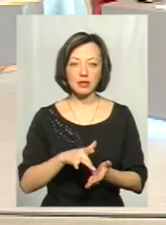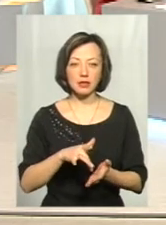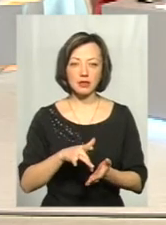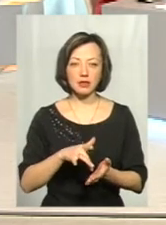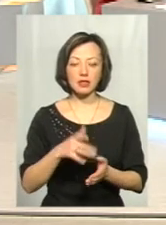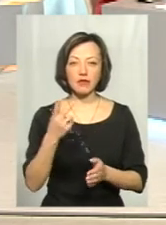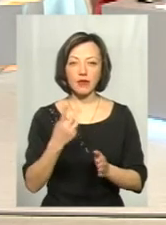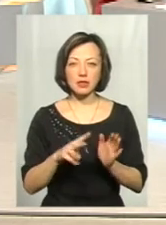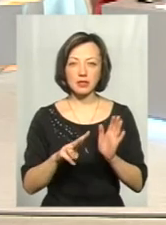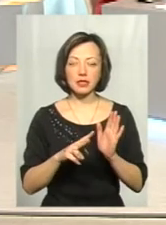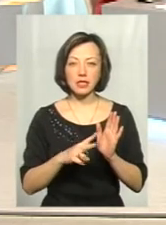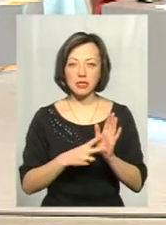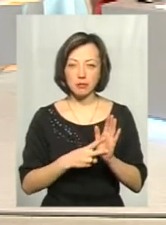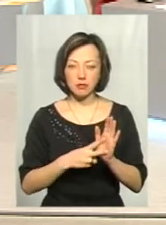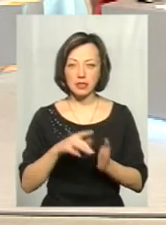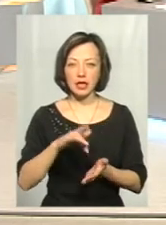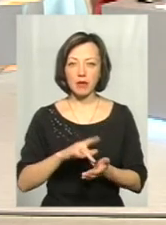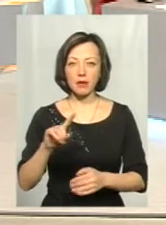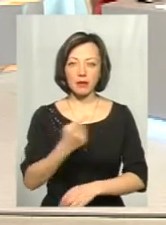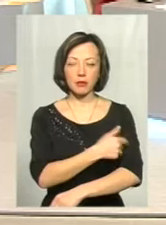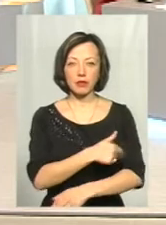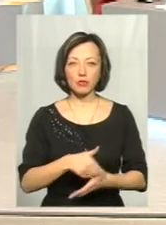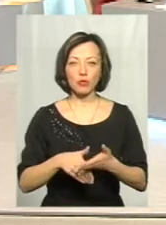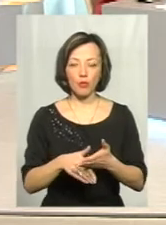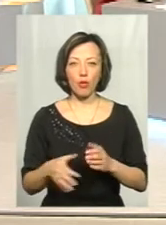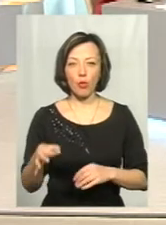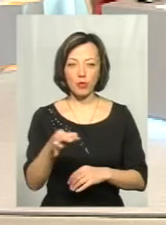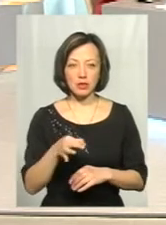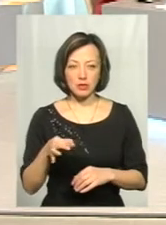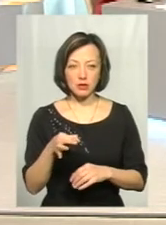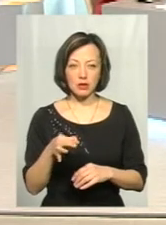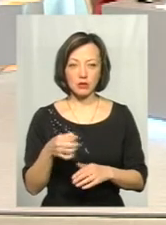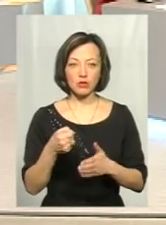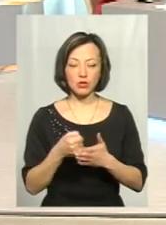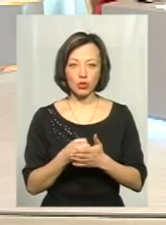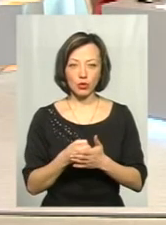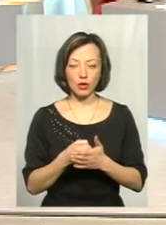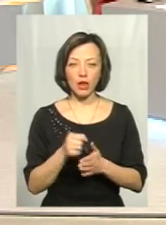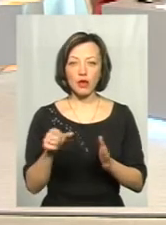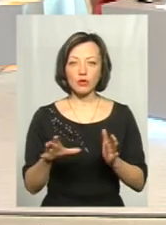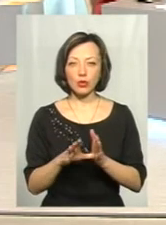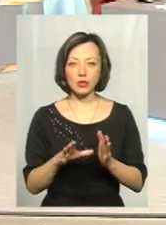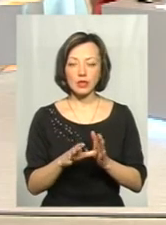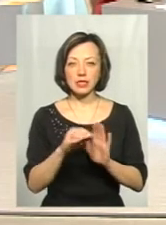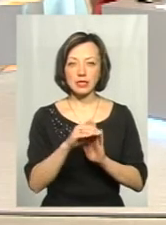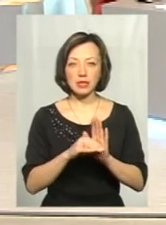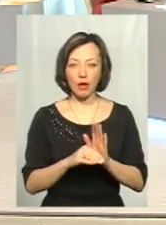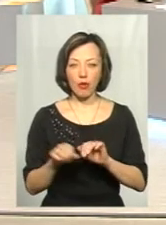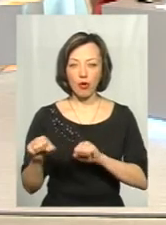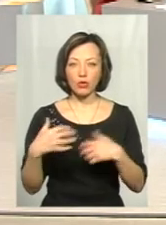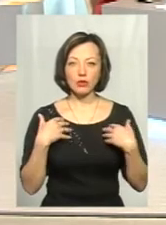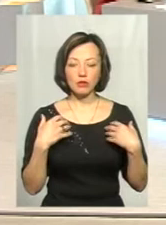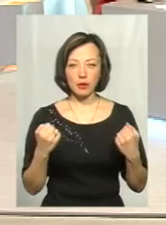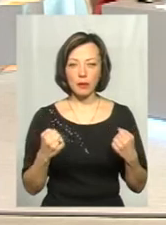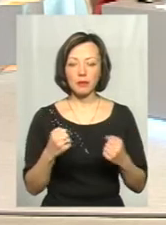27 центрів первинної медико-санітарної допомоги областів до електронної системи охорони здоров'я, тобто до системи